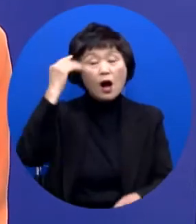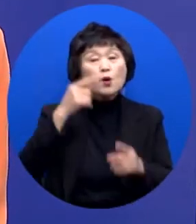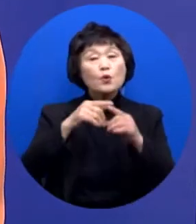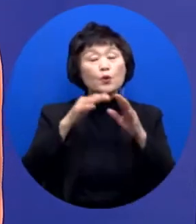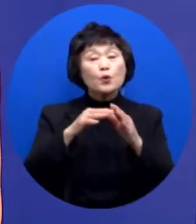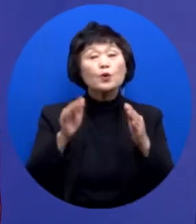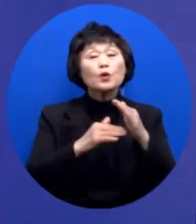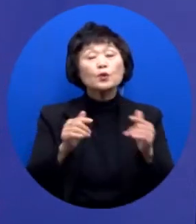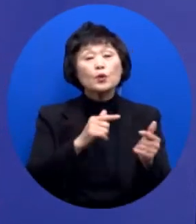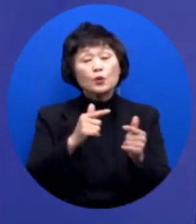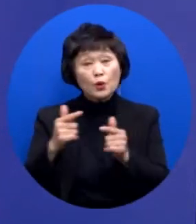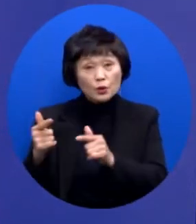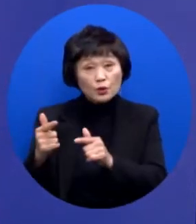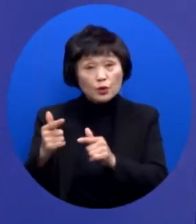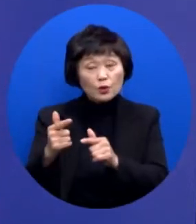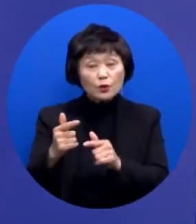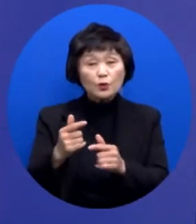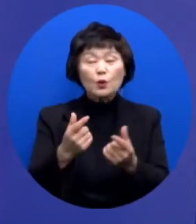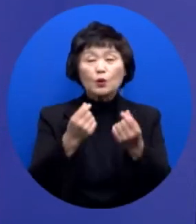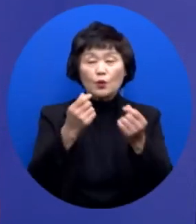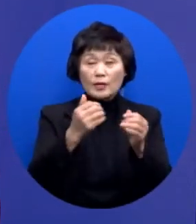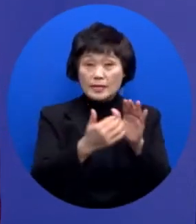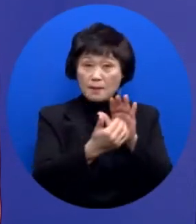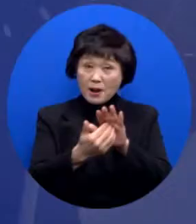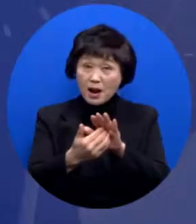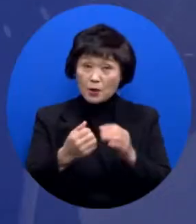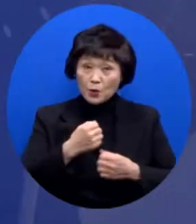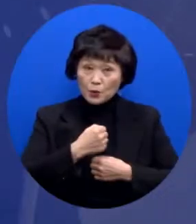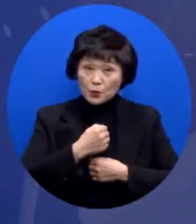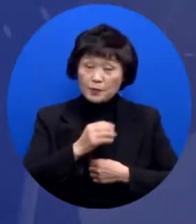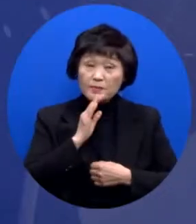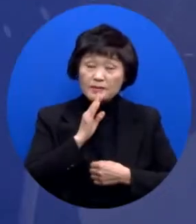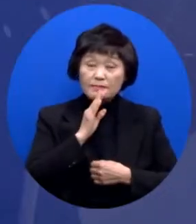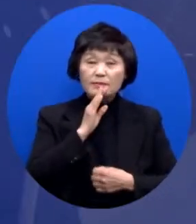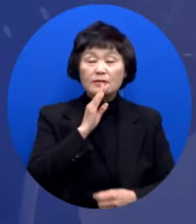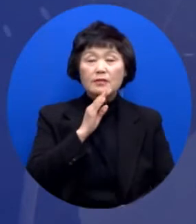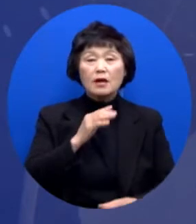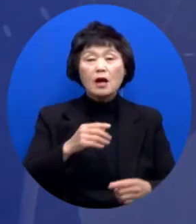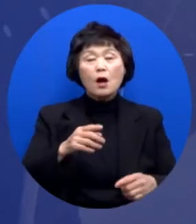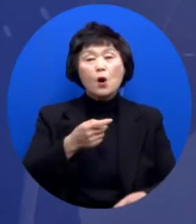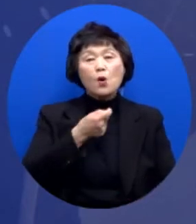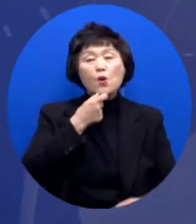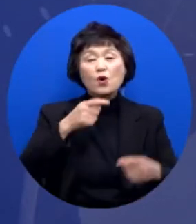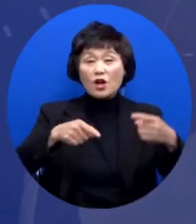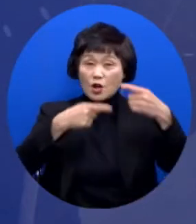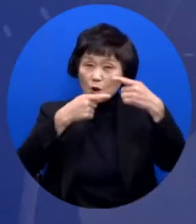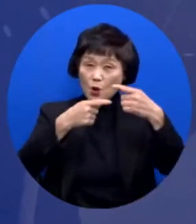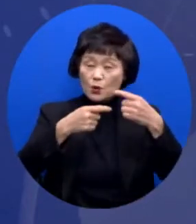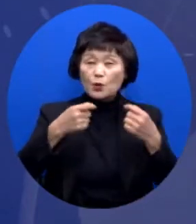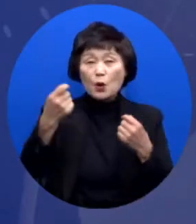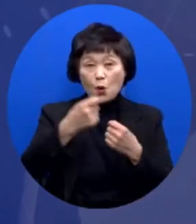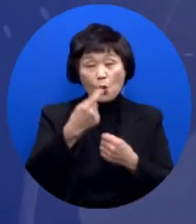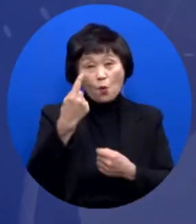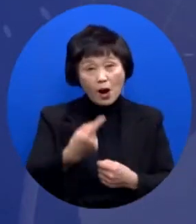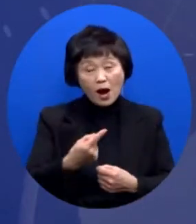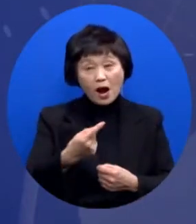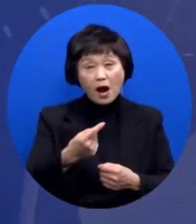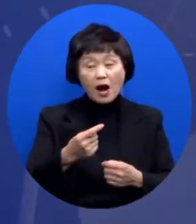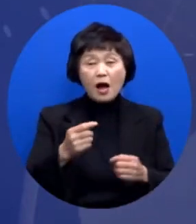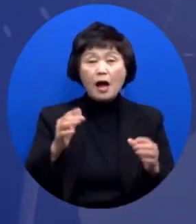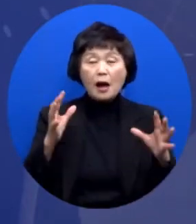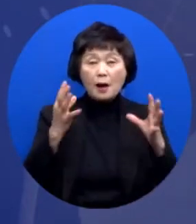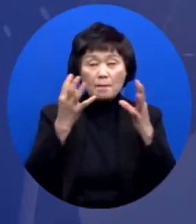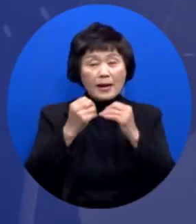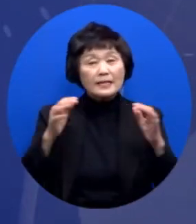방역 상황에 더 신중을 기울여 할걸 씩 네 그렇습니다 특히나 이제 곧 설 연 조 기도하고 다중이용시설 을 비롯해 일부 종교